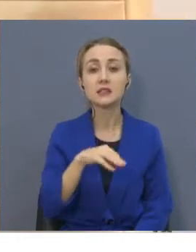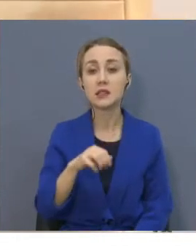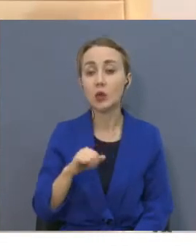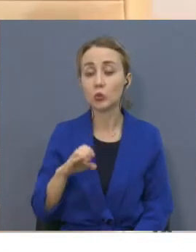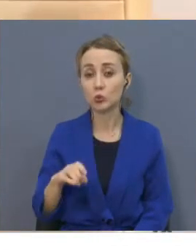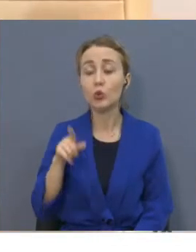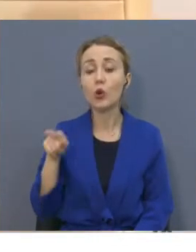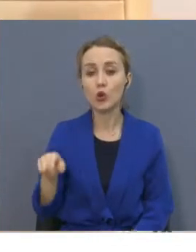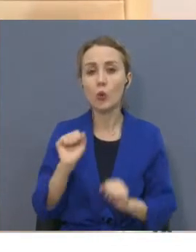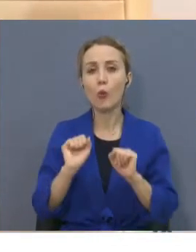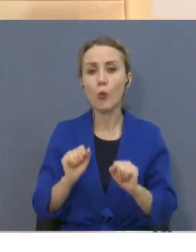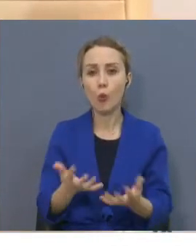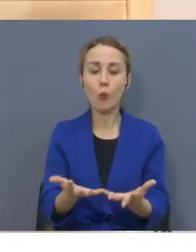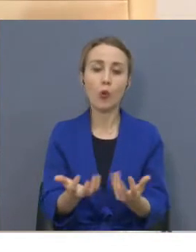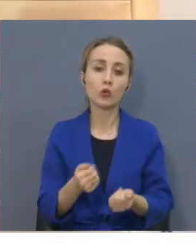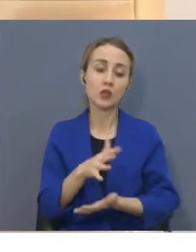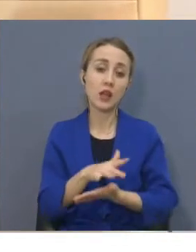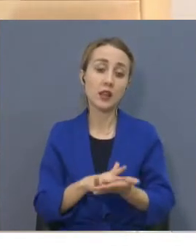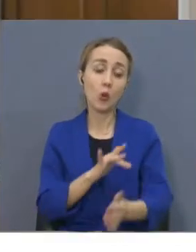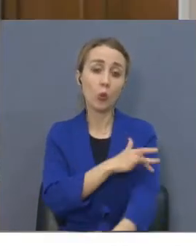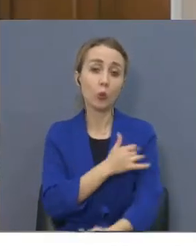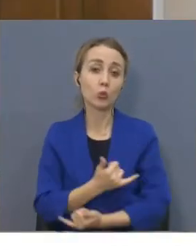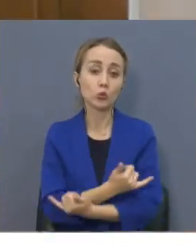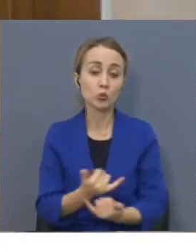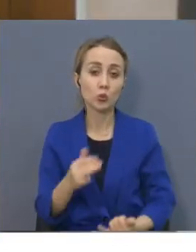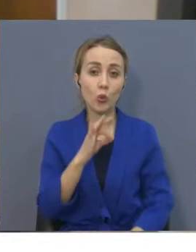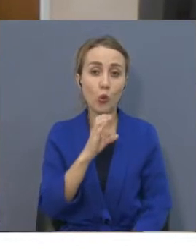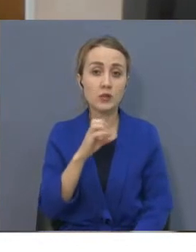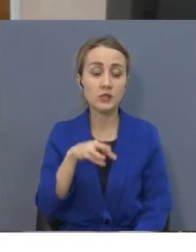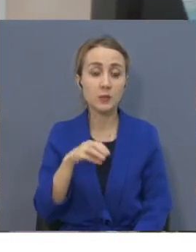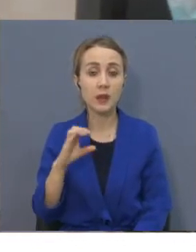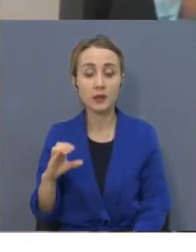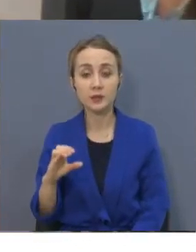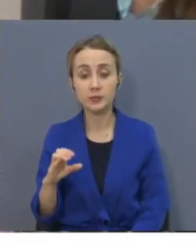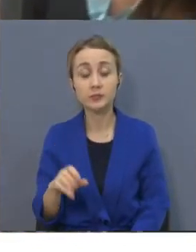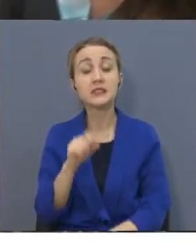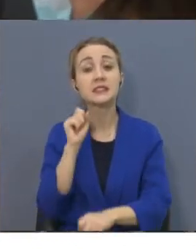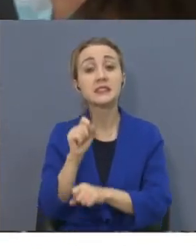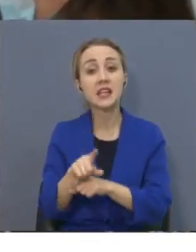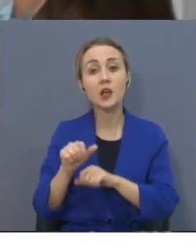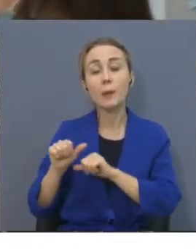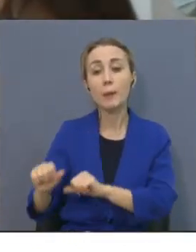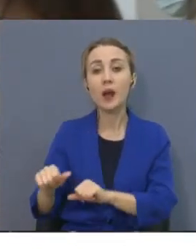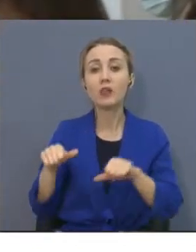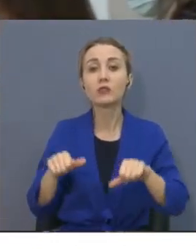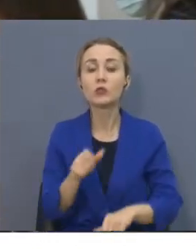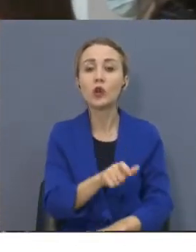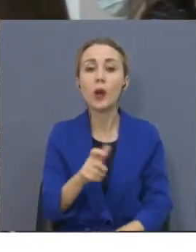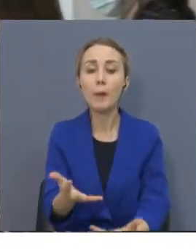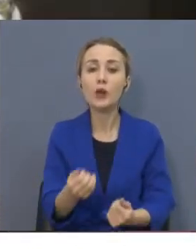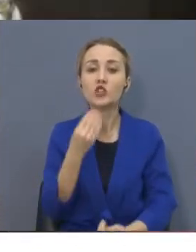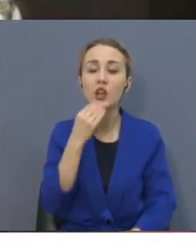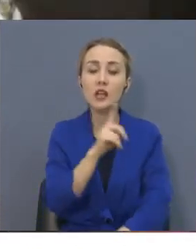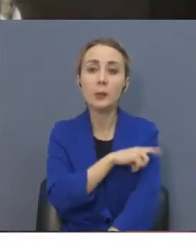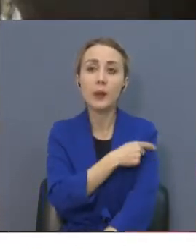смогут беспрепятственно получать все услуги в системе ОСМС. Также одной из главных задач фонда является защита прав пациентов на получение качественной